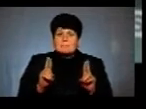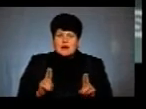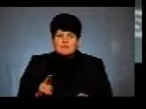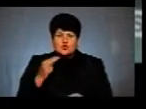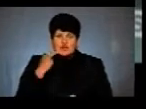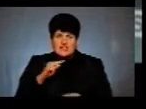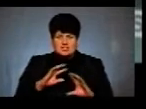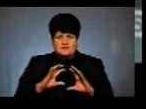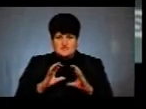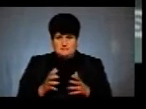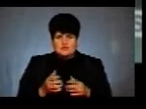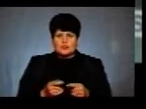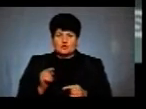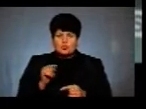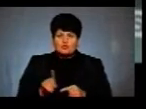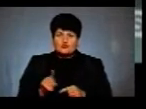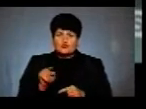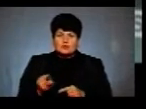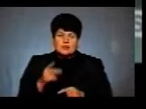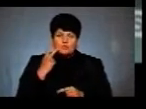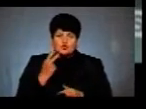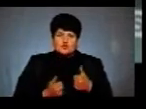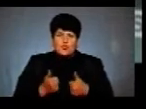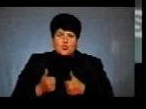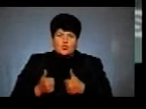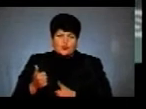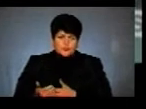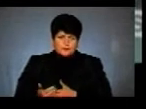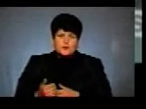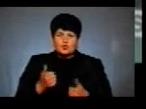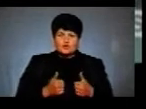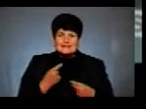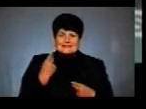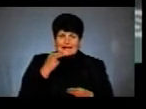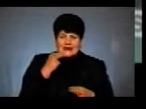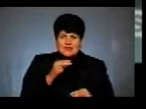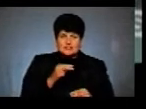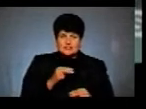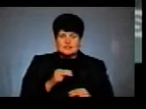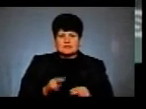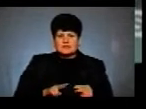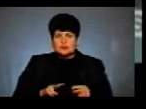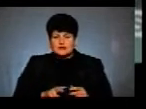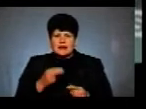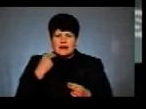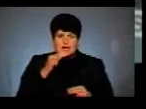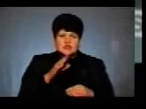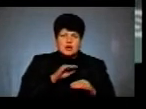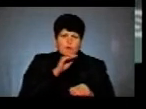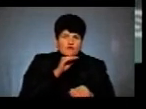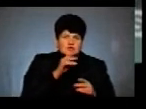найкращі в світі, це за те, що вони між собою постійно конкурують. Конкурують за кращих ректорів, конкурують за кращих